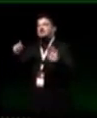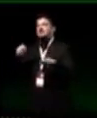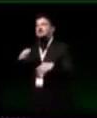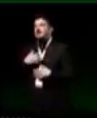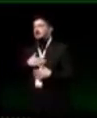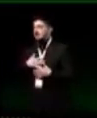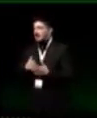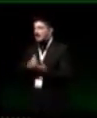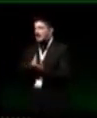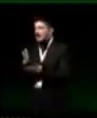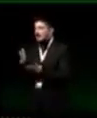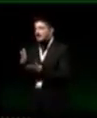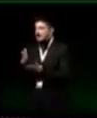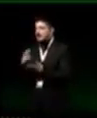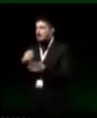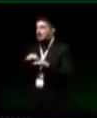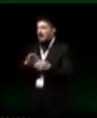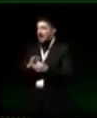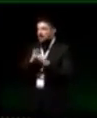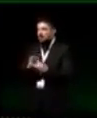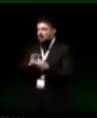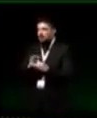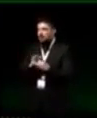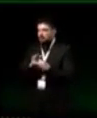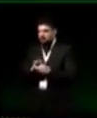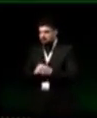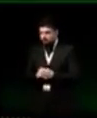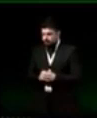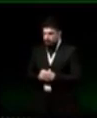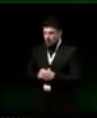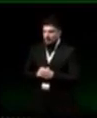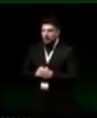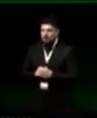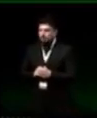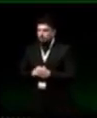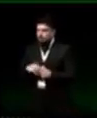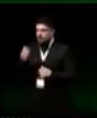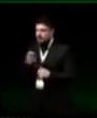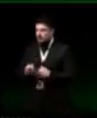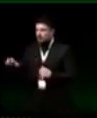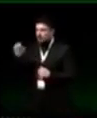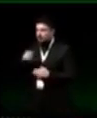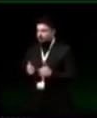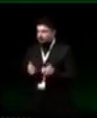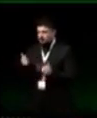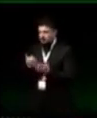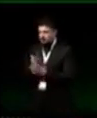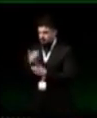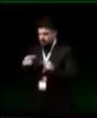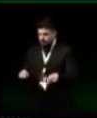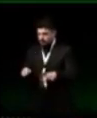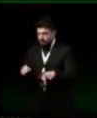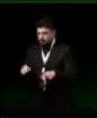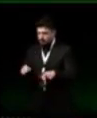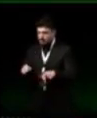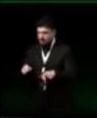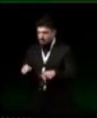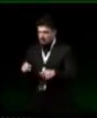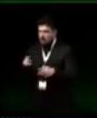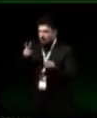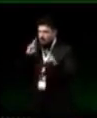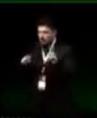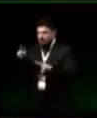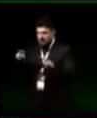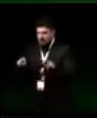pace. L'Europa che ha creato questo percorso, tuttavia, non si è affidata a grandi valutazioni di natura